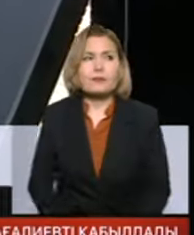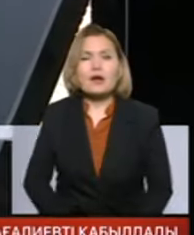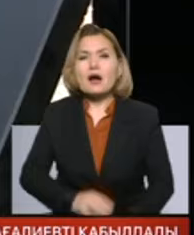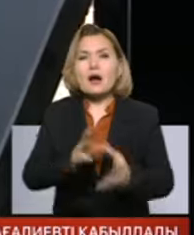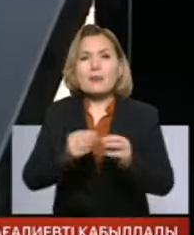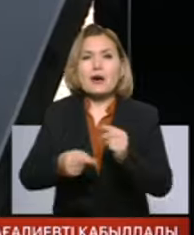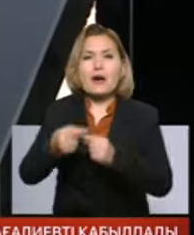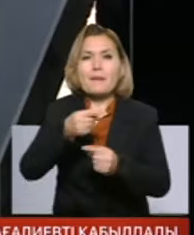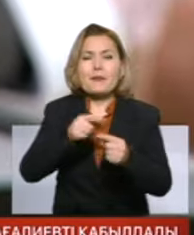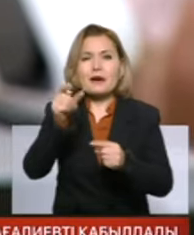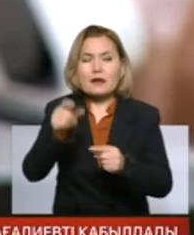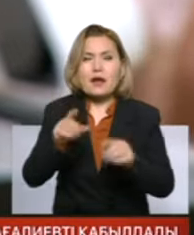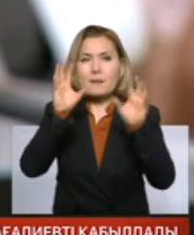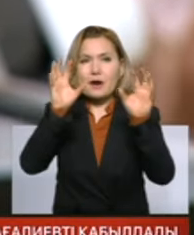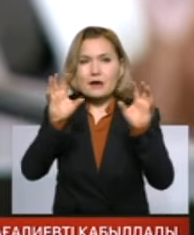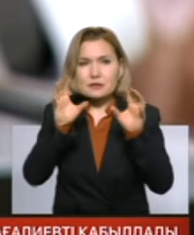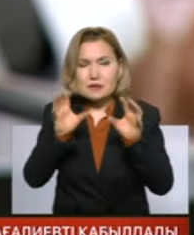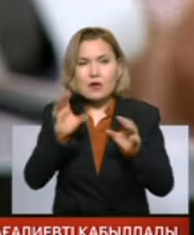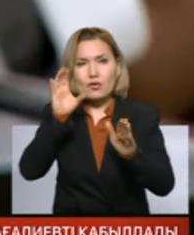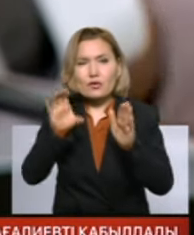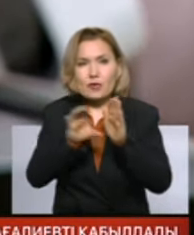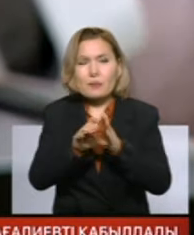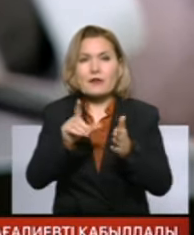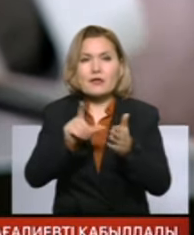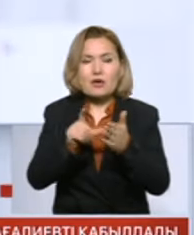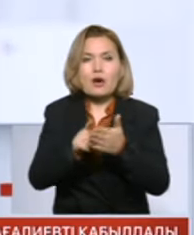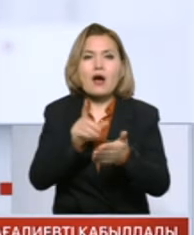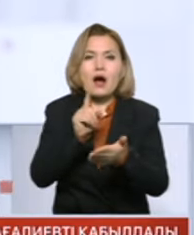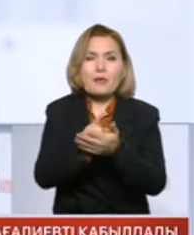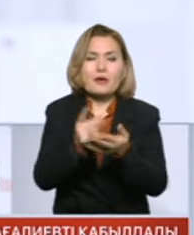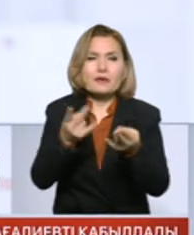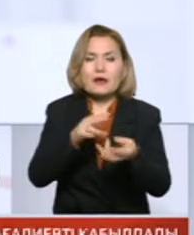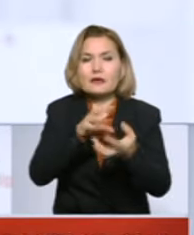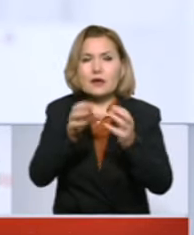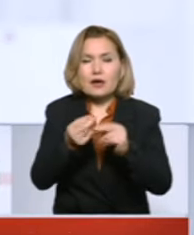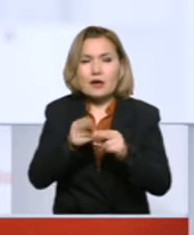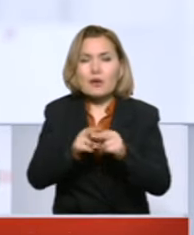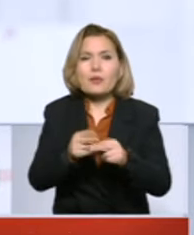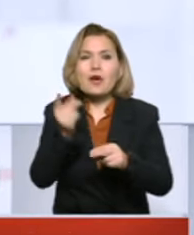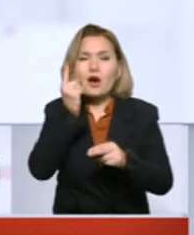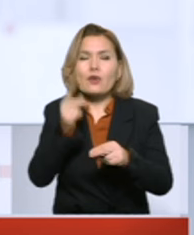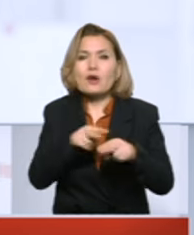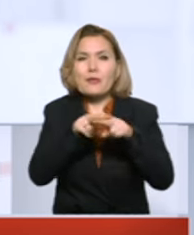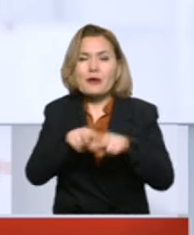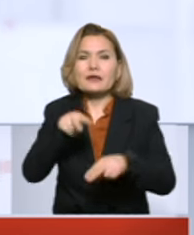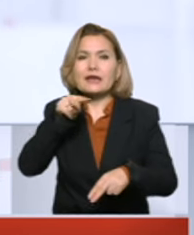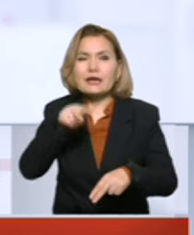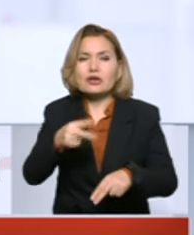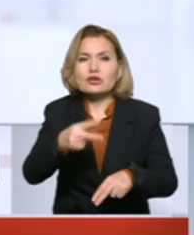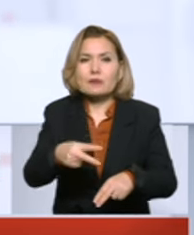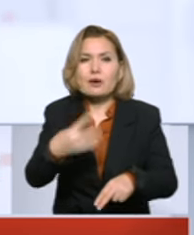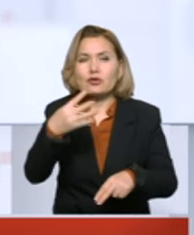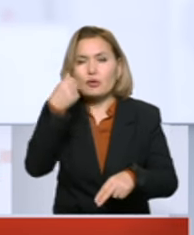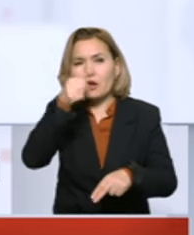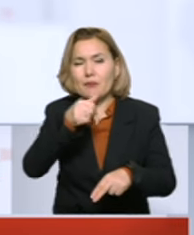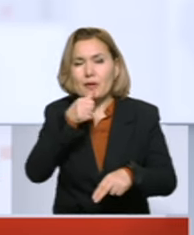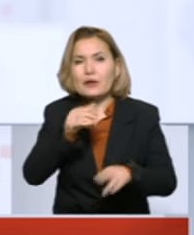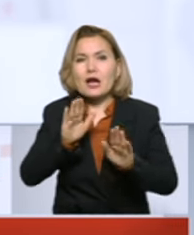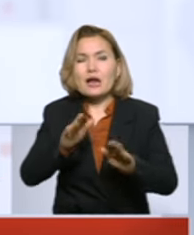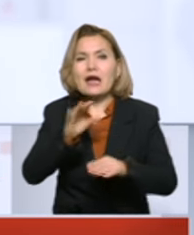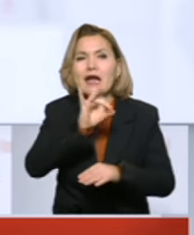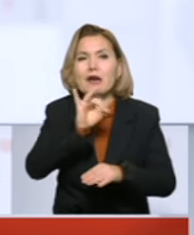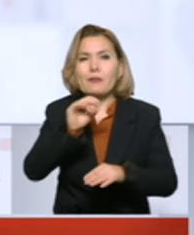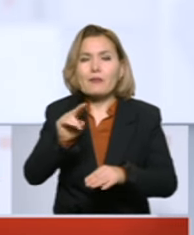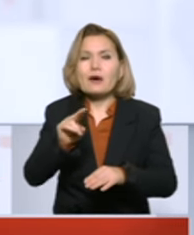Сондықтан бизнесмендерден заңды түрде жұмыс істеуін сұрап отыр. Айта кетейік, мобильді аударымдарды тексеру 2024 жылы тек жеке